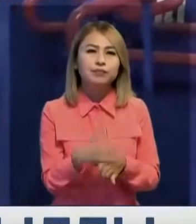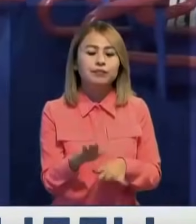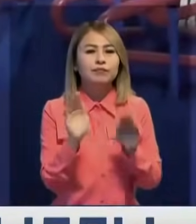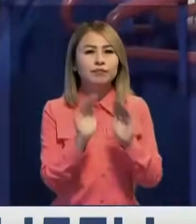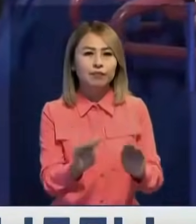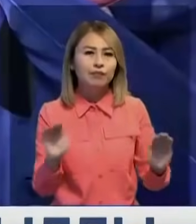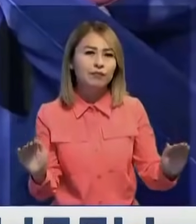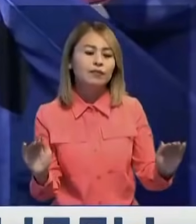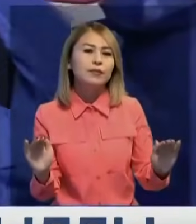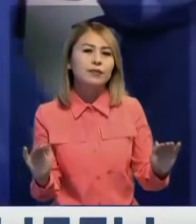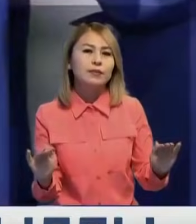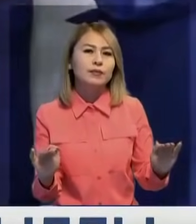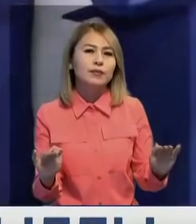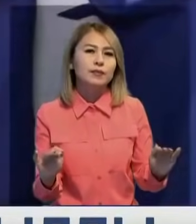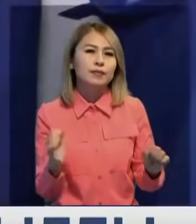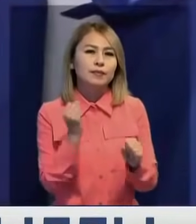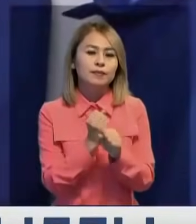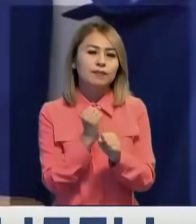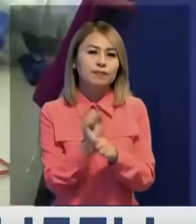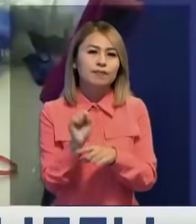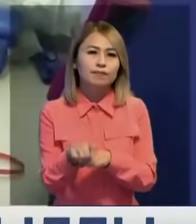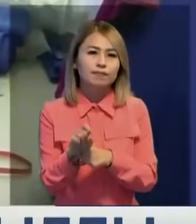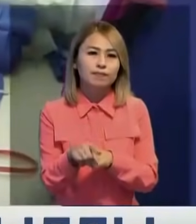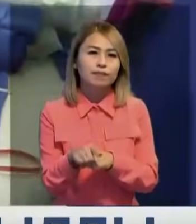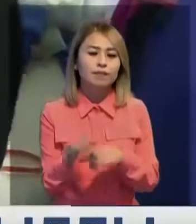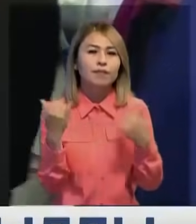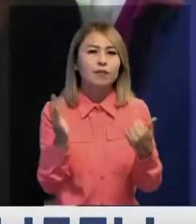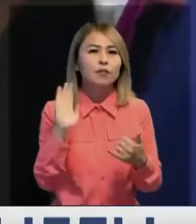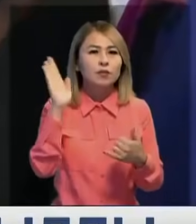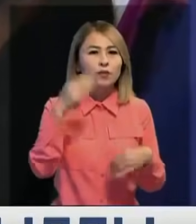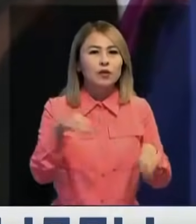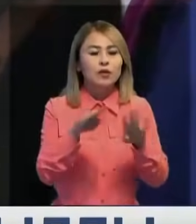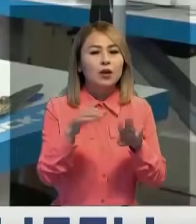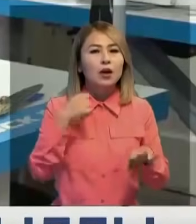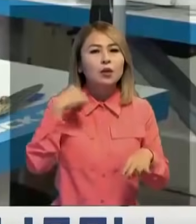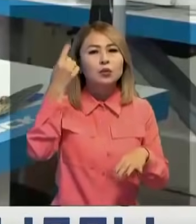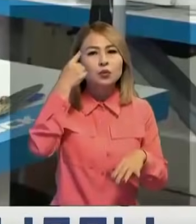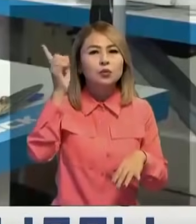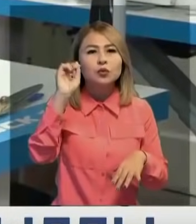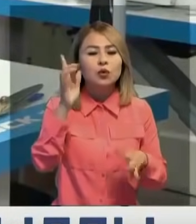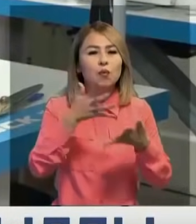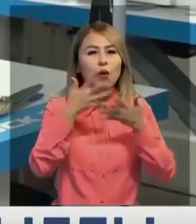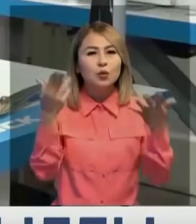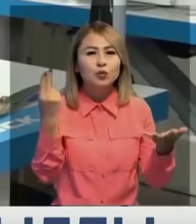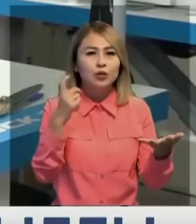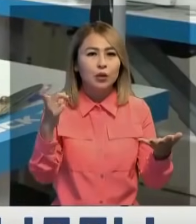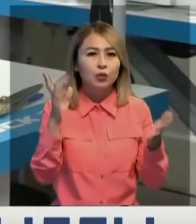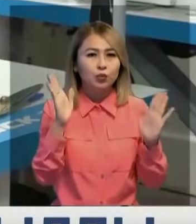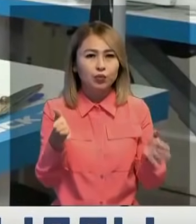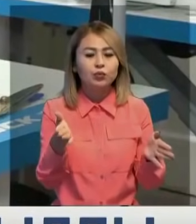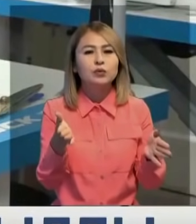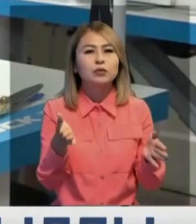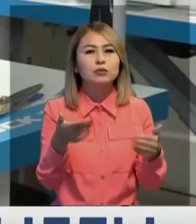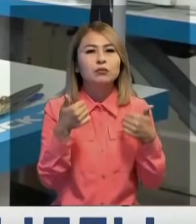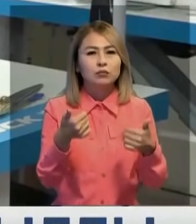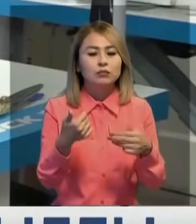садикке тәрбиешілерге киім тігіп отырмыз. Енді болашақта ойлаймын, что бұдан да үлкен цех болады.